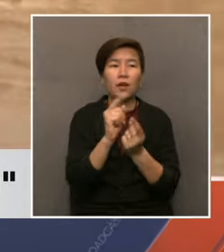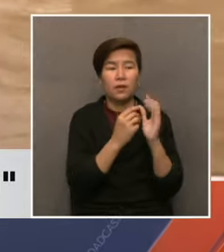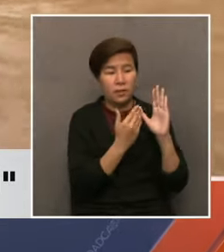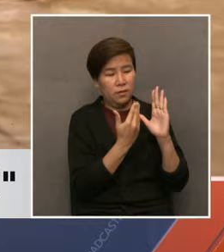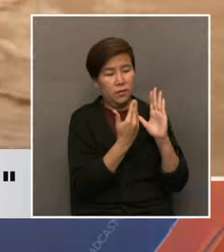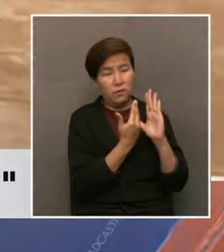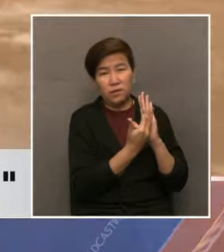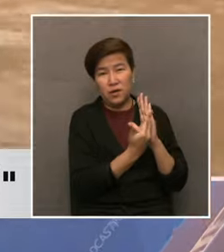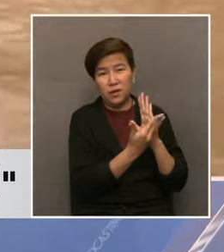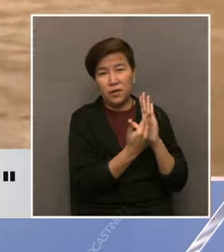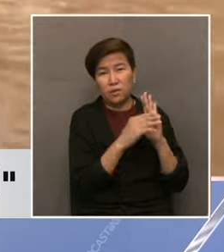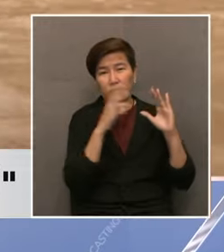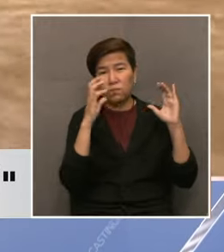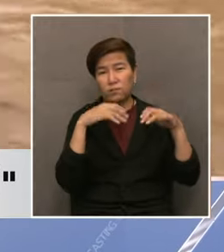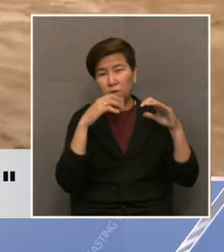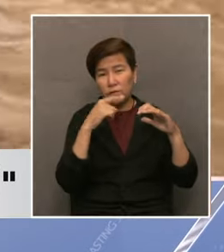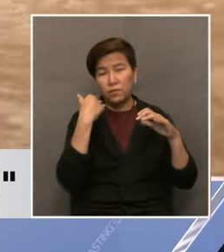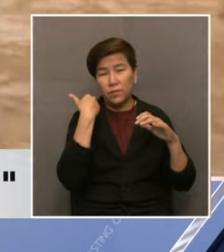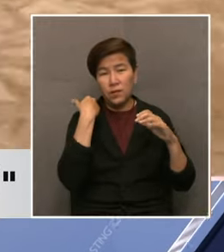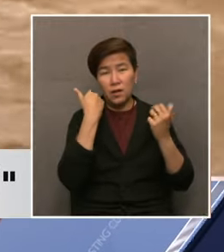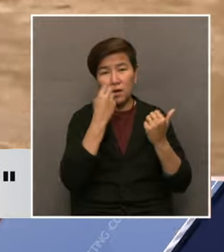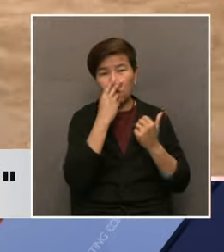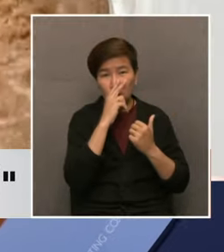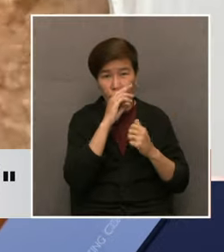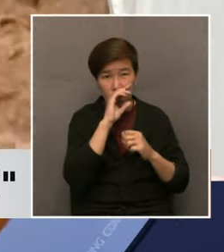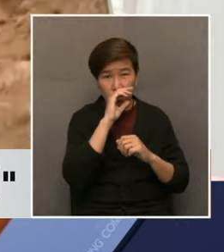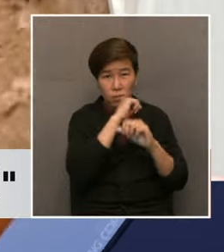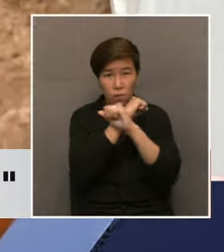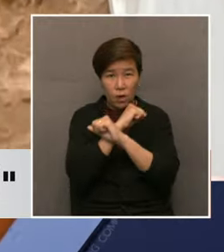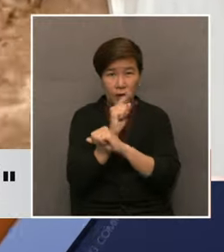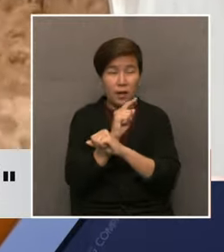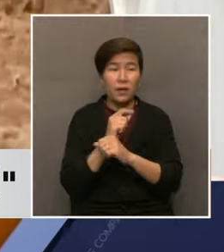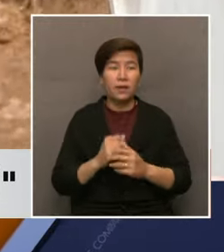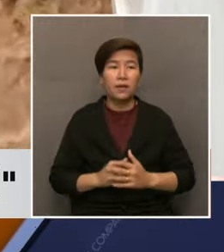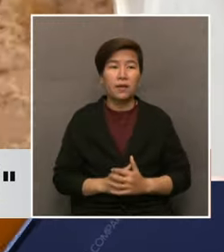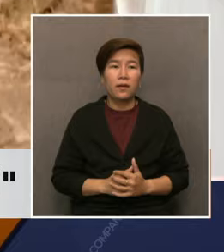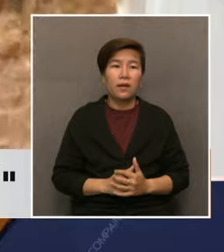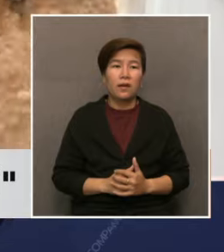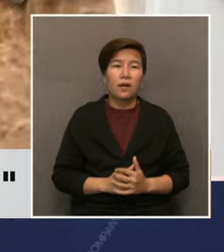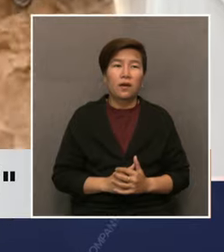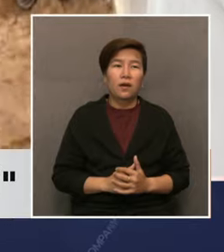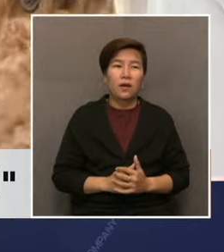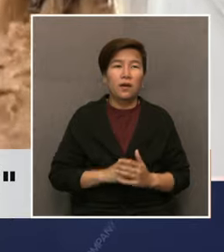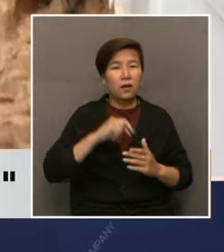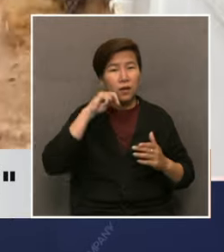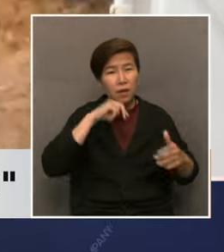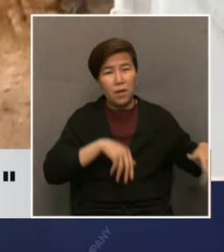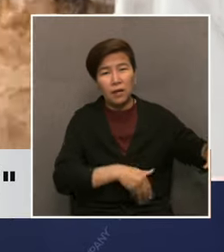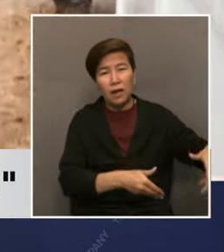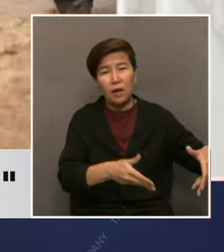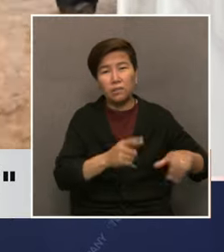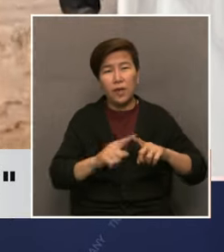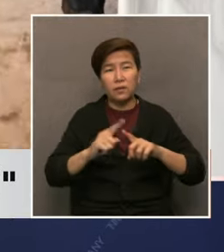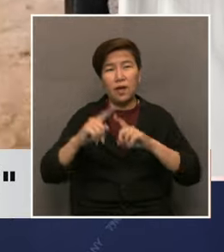าคเหนือนะครับเพราะฉะนั้นสถานการณ์ตอนนี้ที่เราจะต้องระวังเพิ่มก็คือเรื่องของน้ำที่อยู่ตามซุ้มน้ำต่างๆแล้วก็เรื่องของฝน